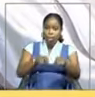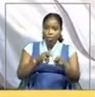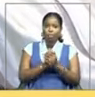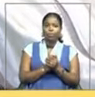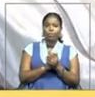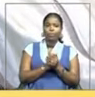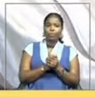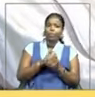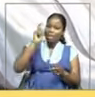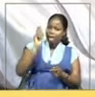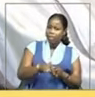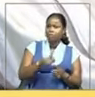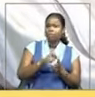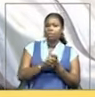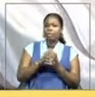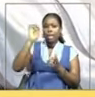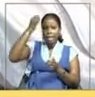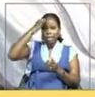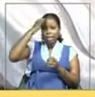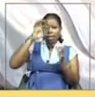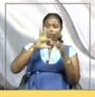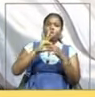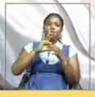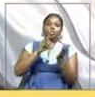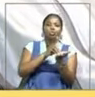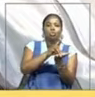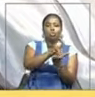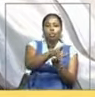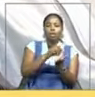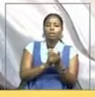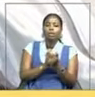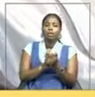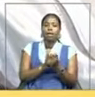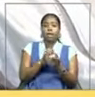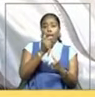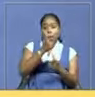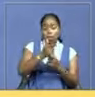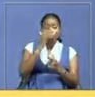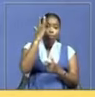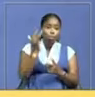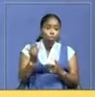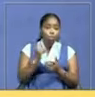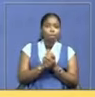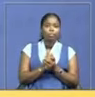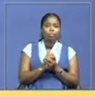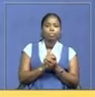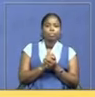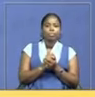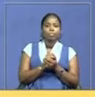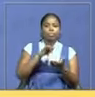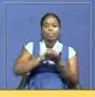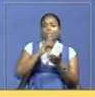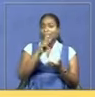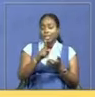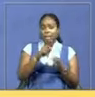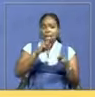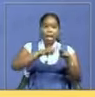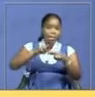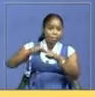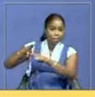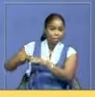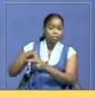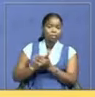exigences de l'État de droit voilà pourquoi à travers ces assises nous voulons interroger notre système